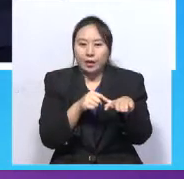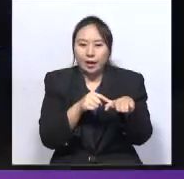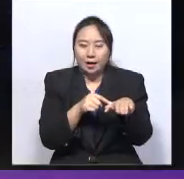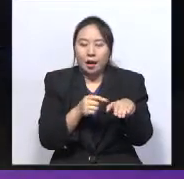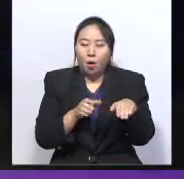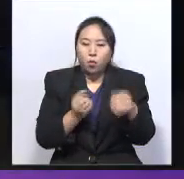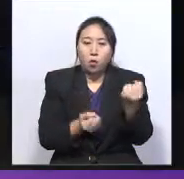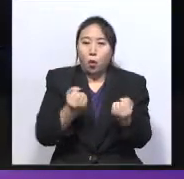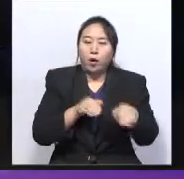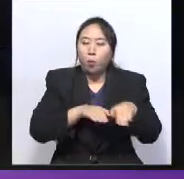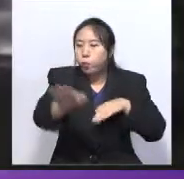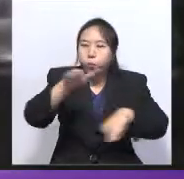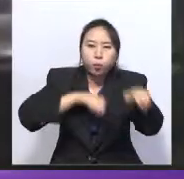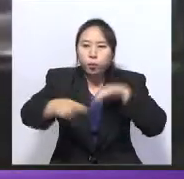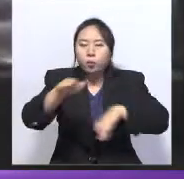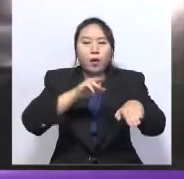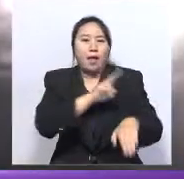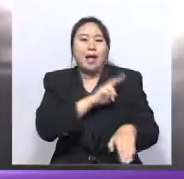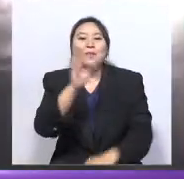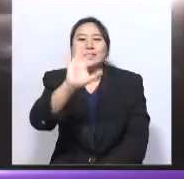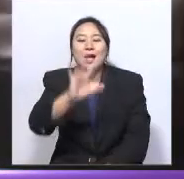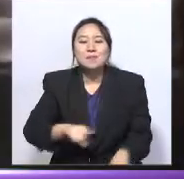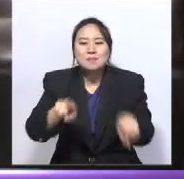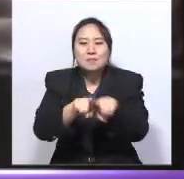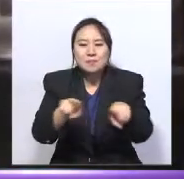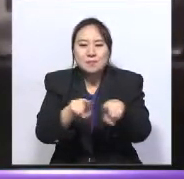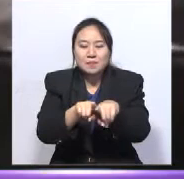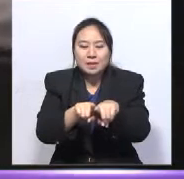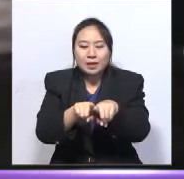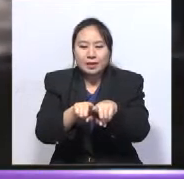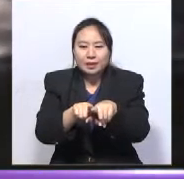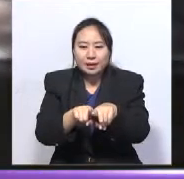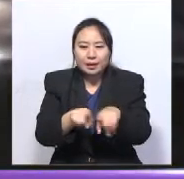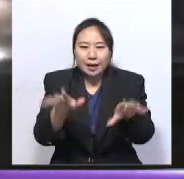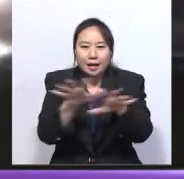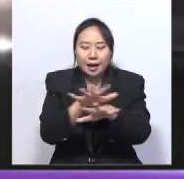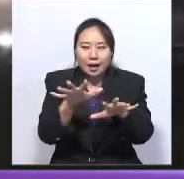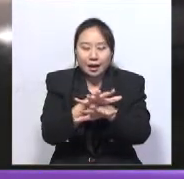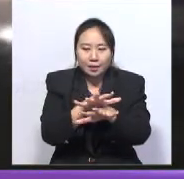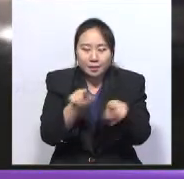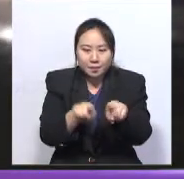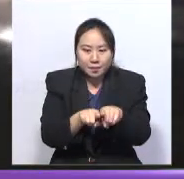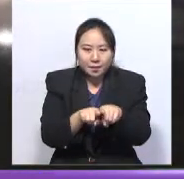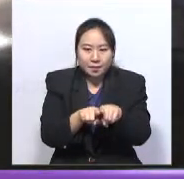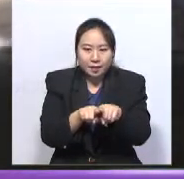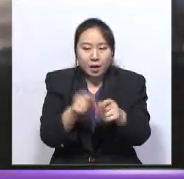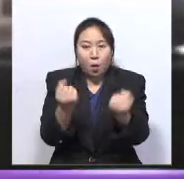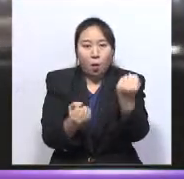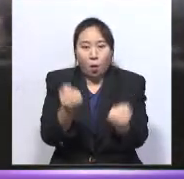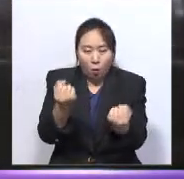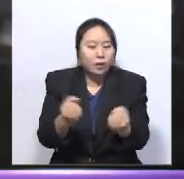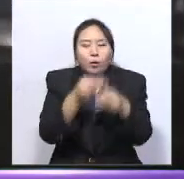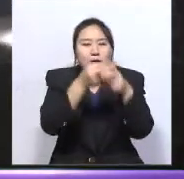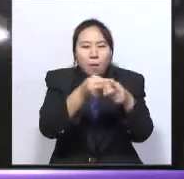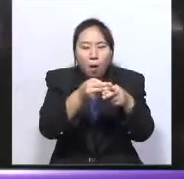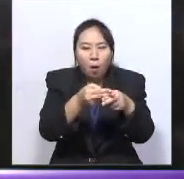วิ่งด้วยตัวเองนะครับรถจะจอดอยู่บนเขาเรียกว่าเป็นแฟลตแล็บที่เป็นแล็บของรถเป็นการเฉพาะ